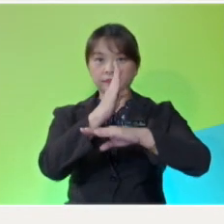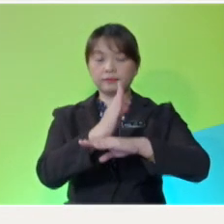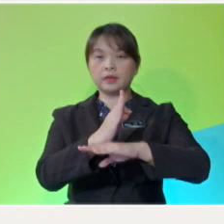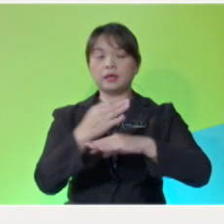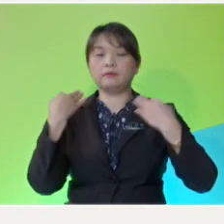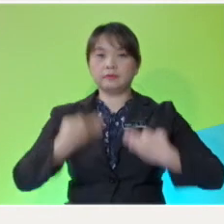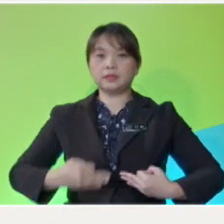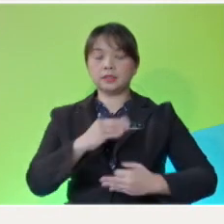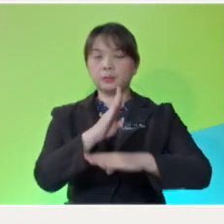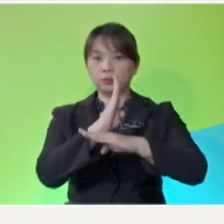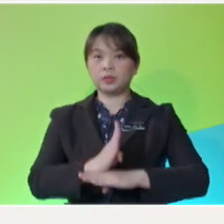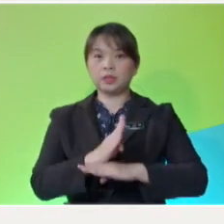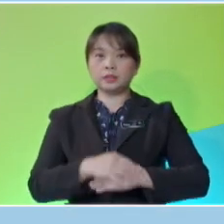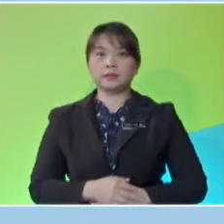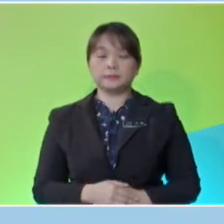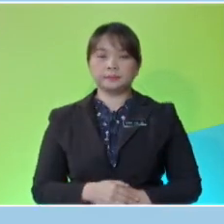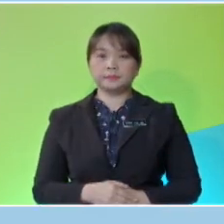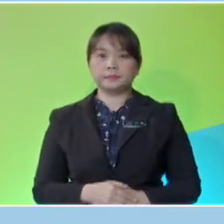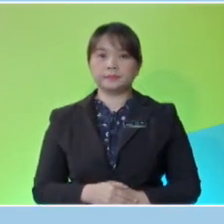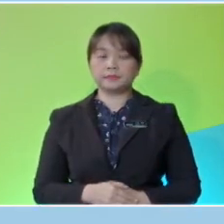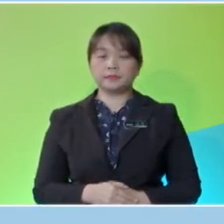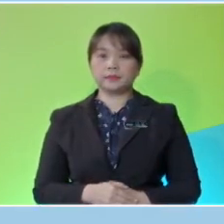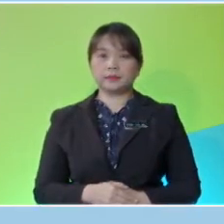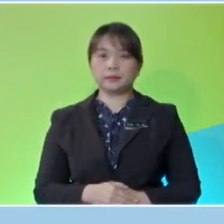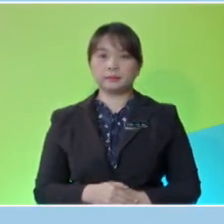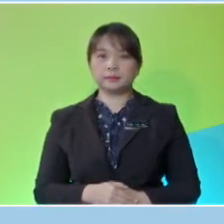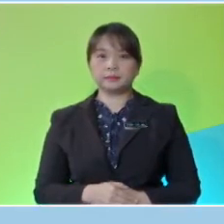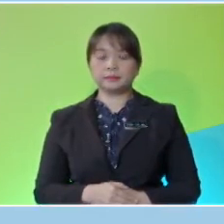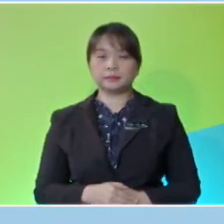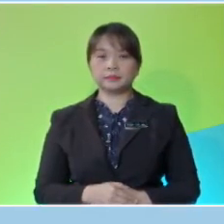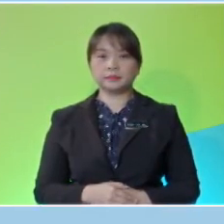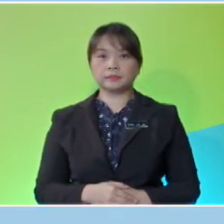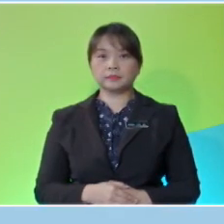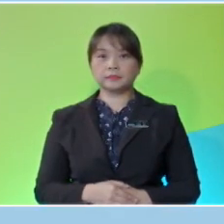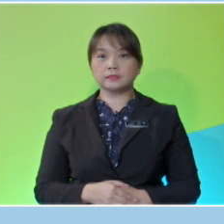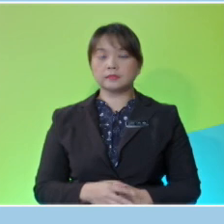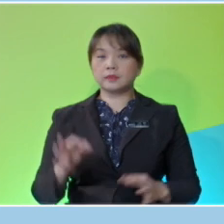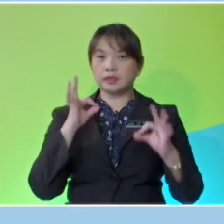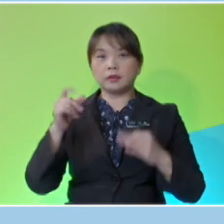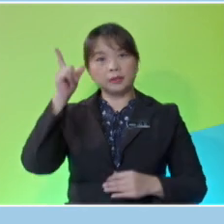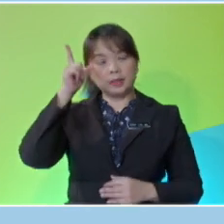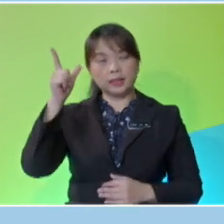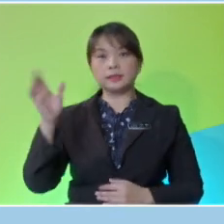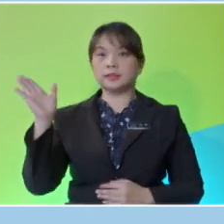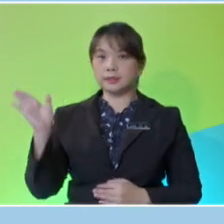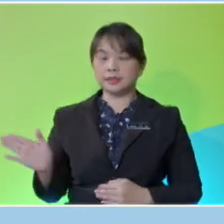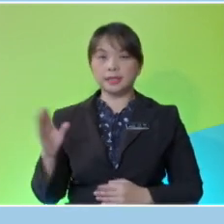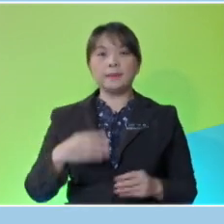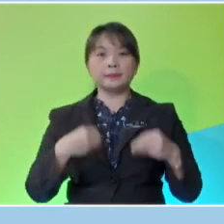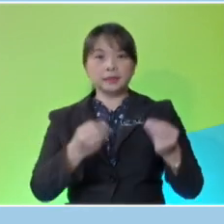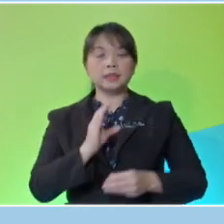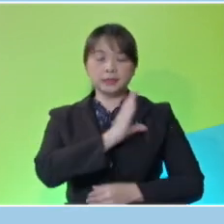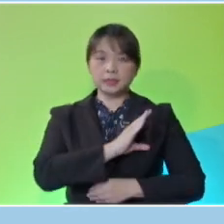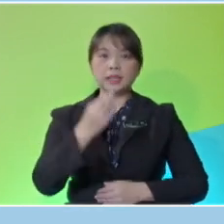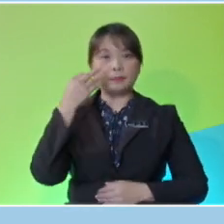yang terdapat di dalam peta topografi Oke Mari kita rungkai satu persatu disini kalau dilihat bagi ciri pandang